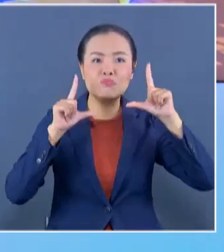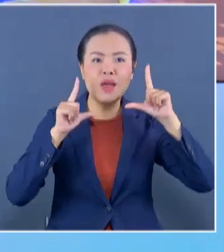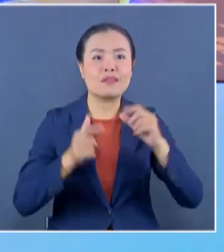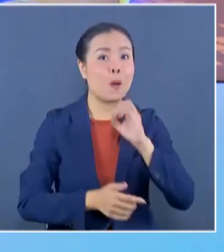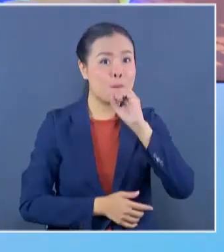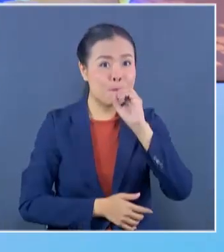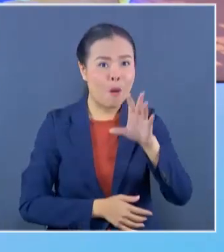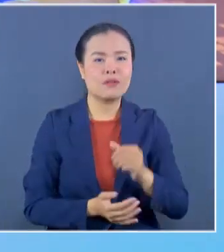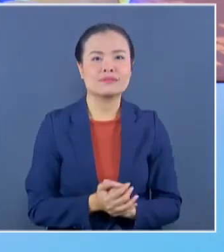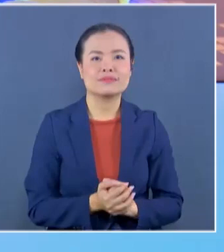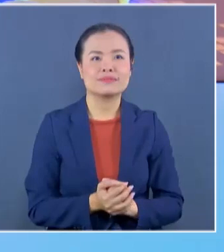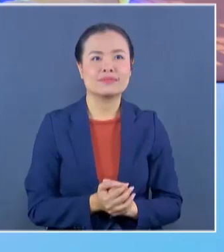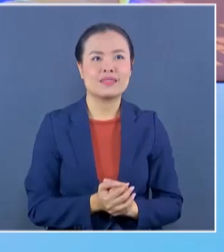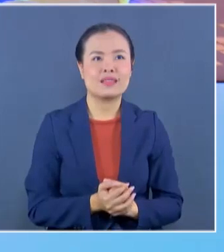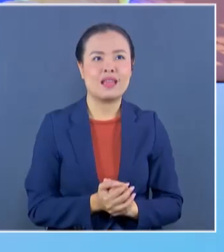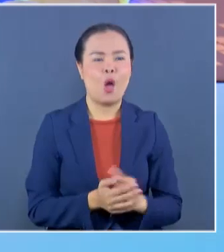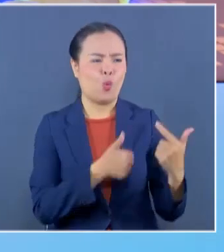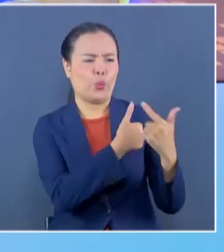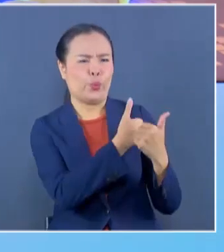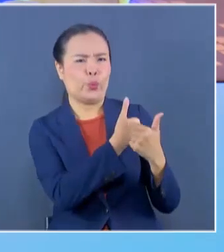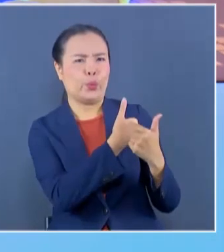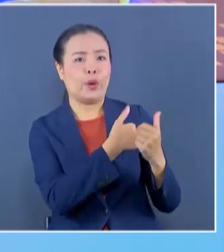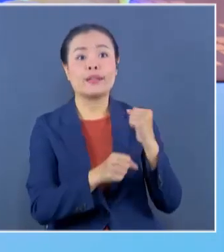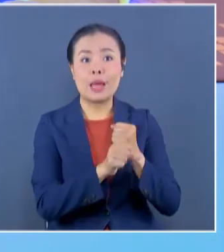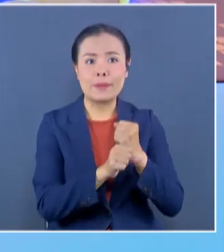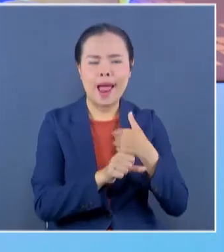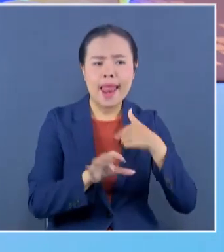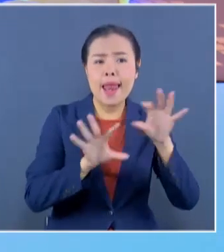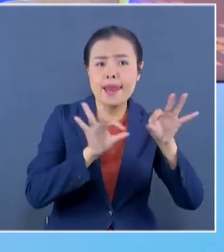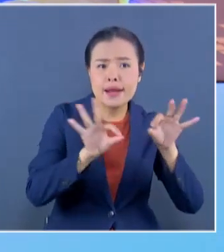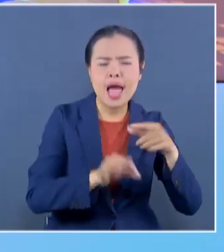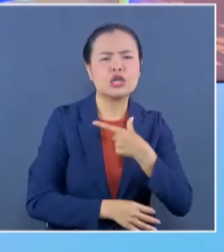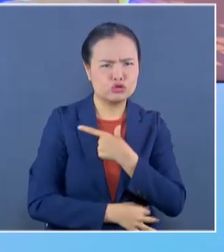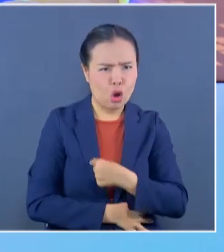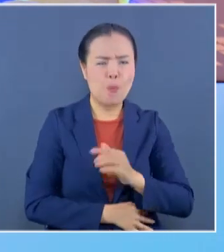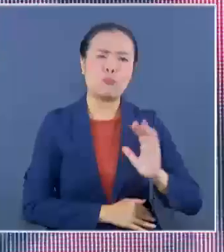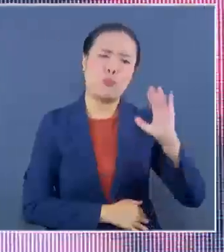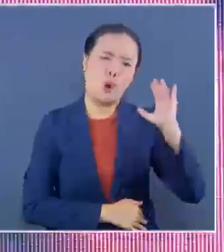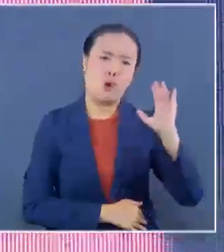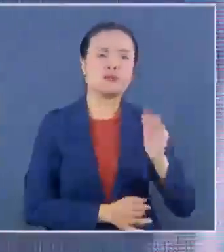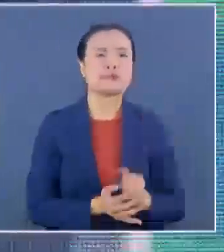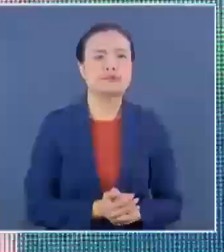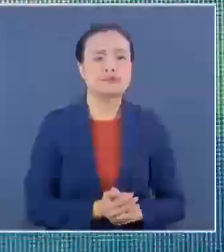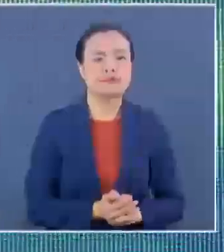มาบอกนะครับว่าหลังจากที่มีงานรุมจีบเยอะเนี่ยขอเลือกเฉพาะงานที่ชอบเท่านั้นครับ